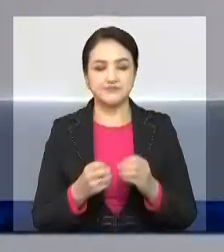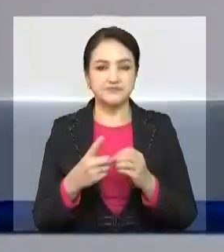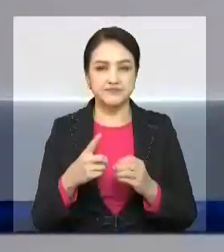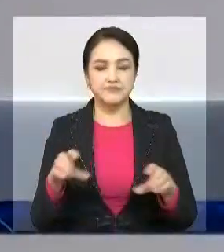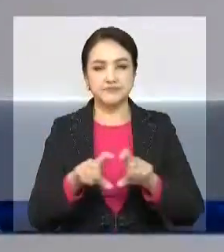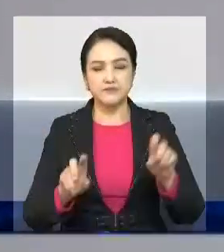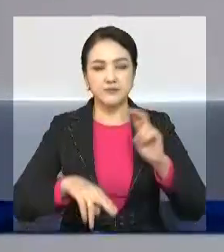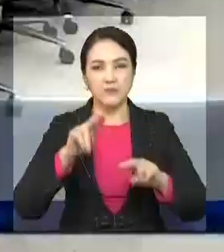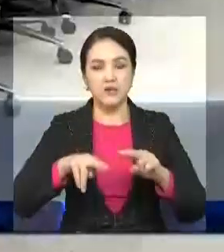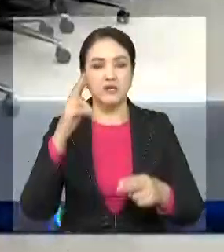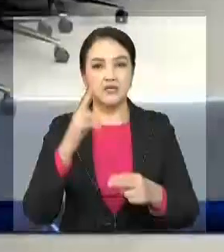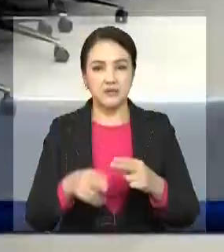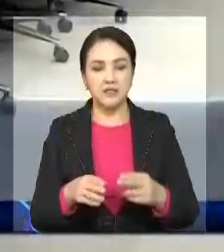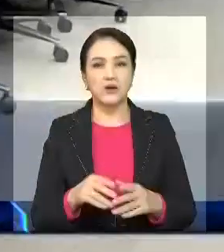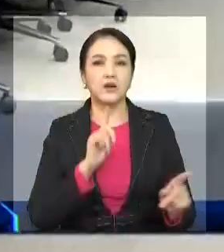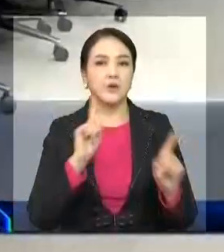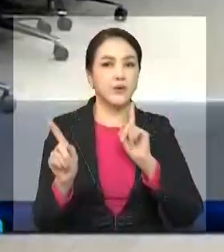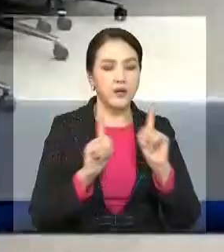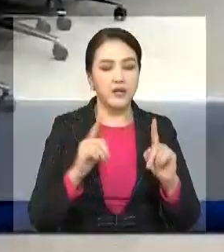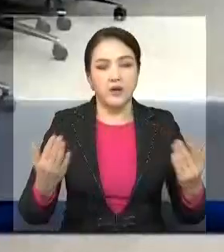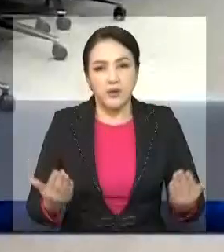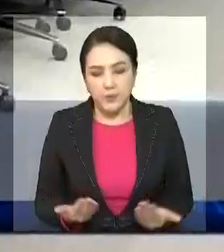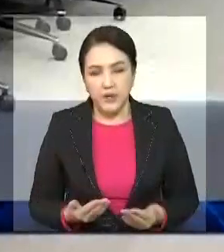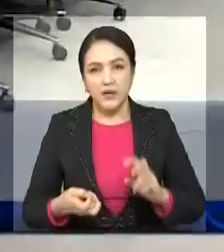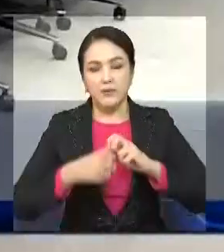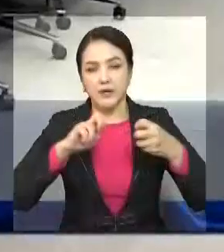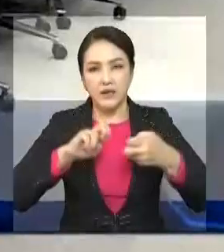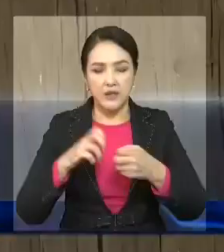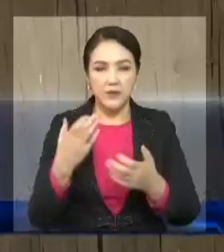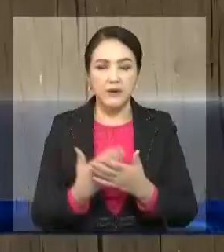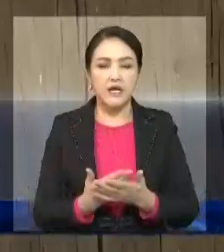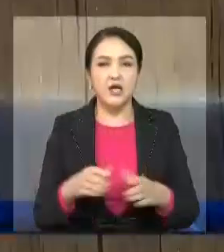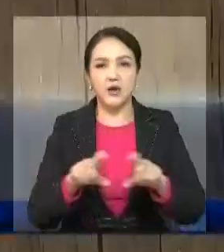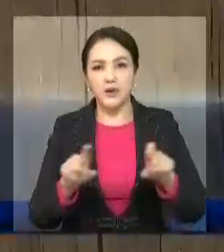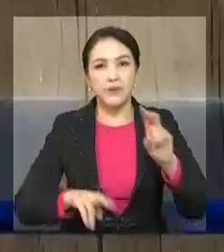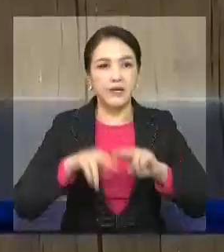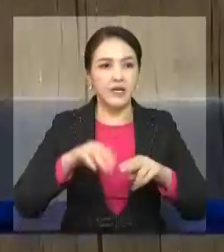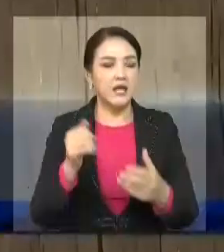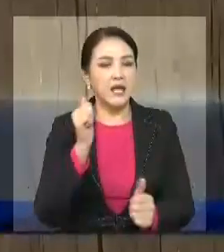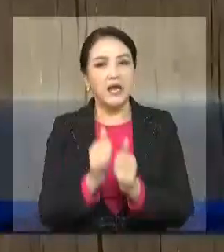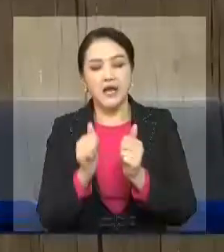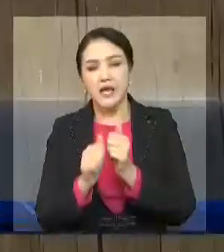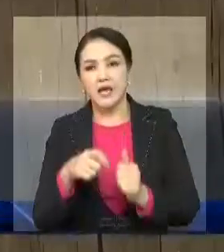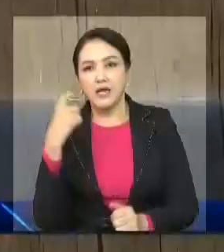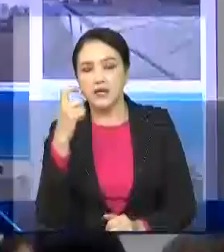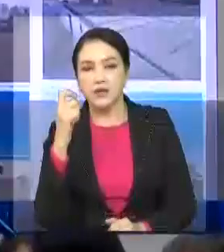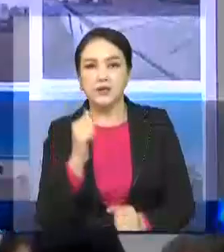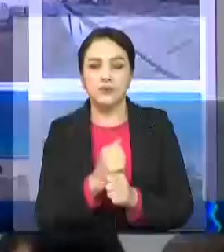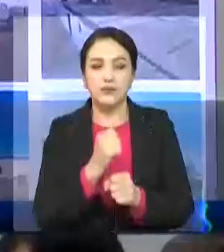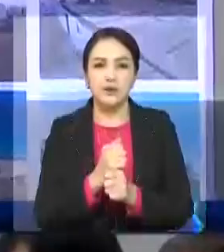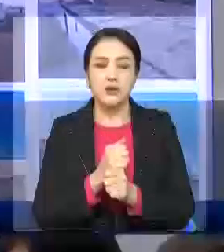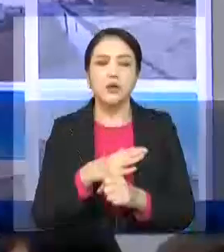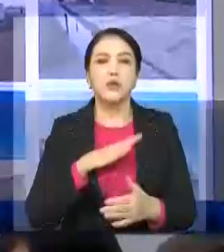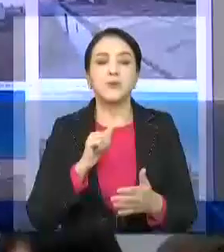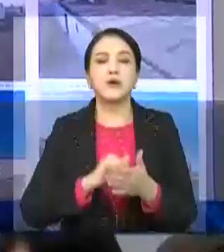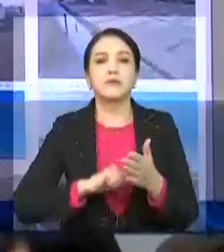нысанның құрылысы аяқталып отыр. Отырыс барысында өңір басшысы проблемалық объектілерді салып жатқан әр мердігерден жұмыстардың кешеуілу